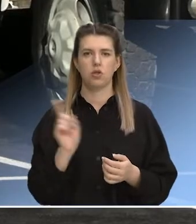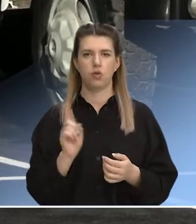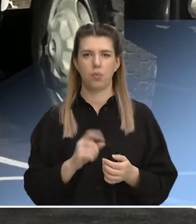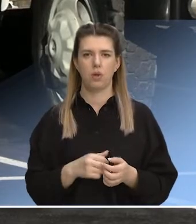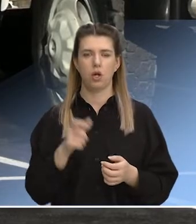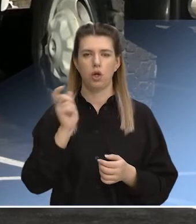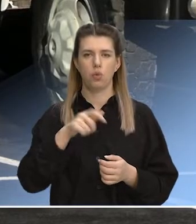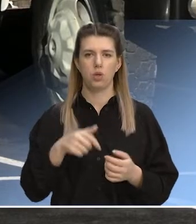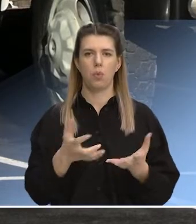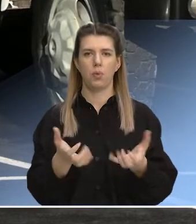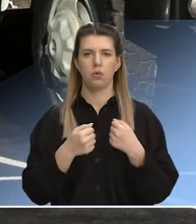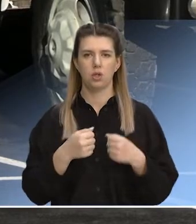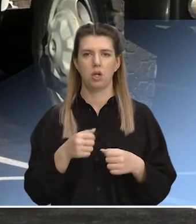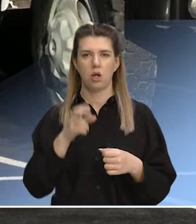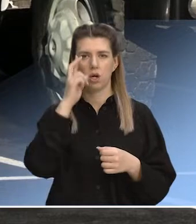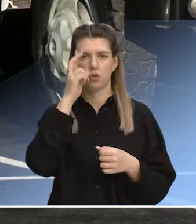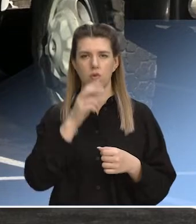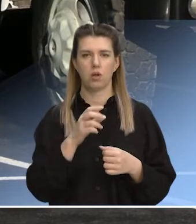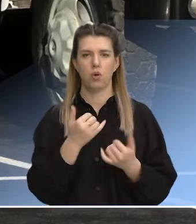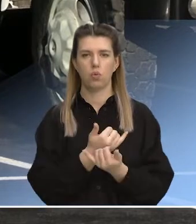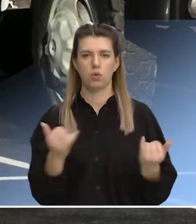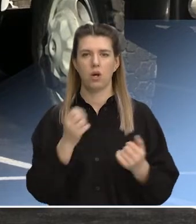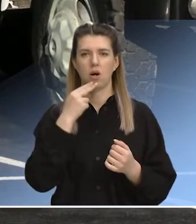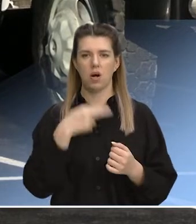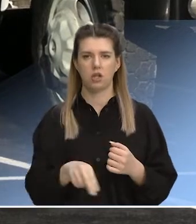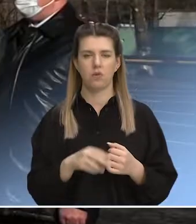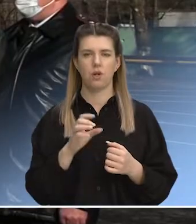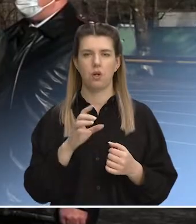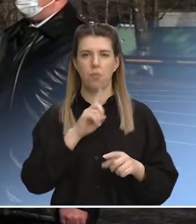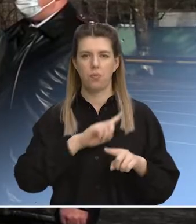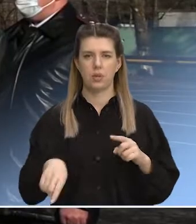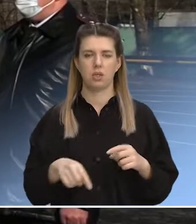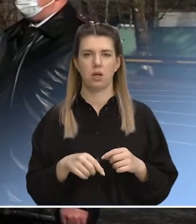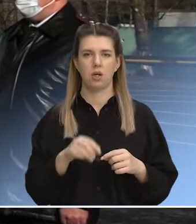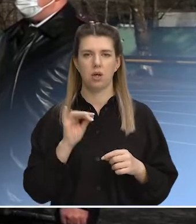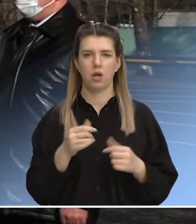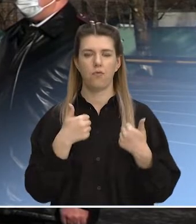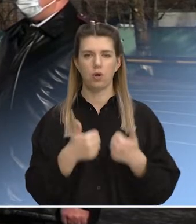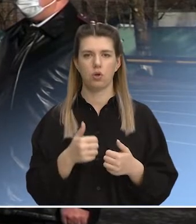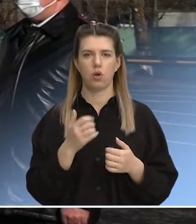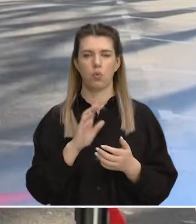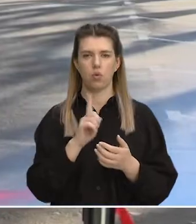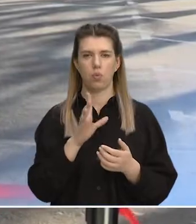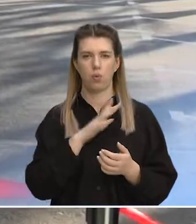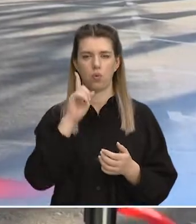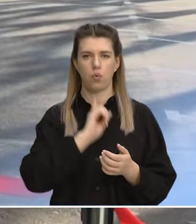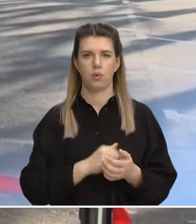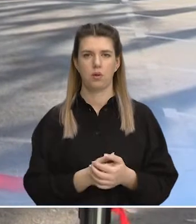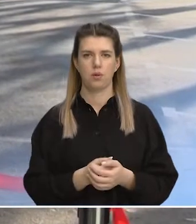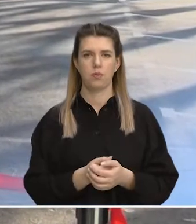чтобы граждане получали государственные услуги качественно, своевременно и в хороших условиях.